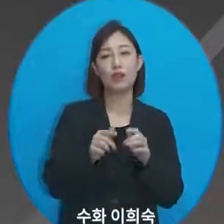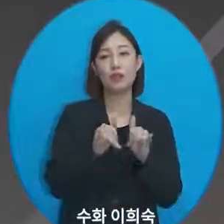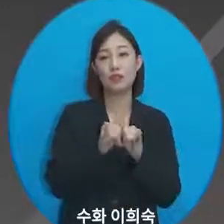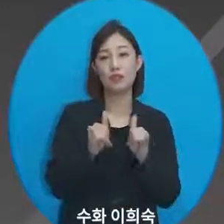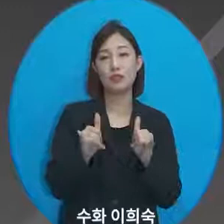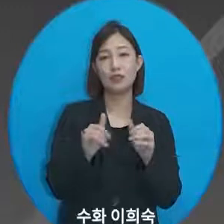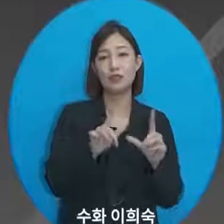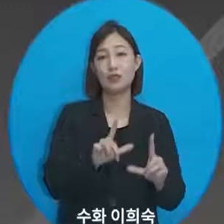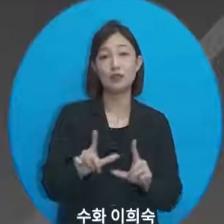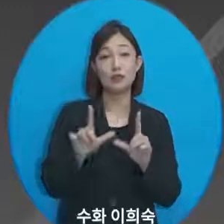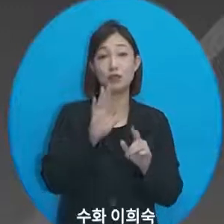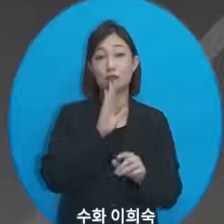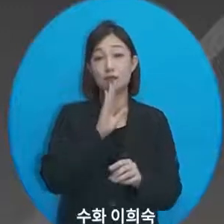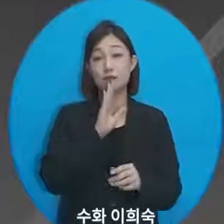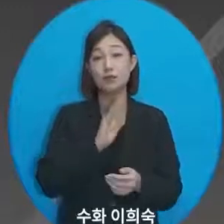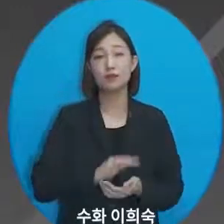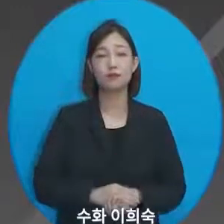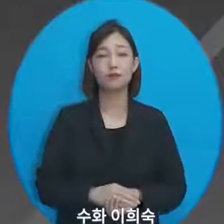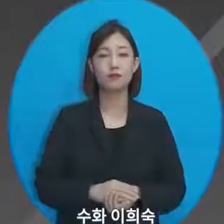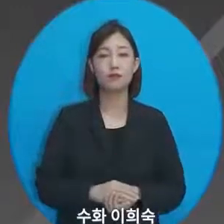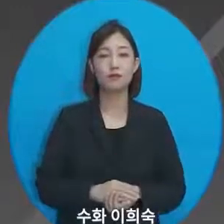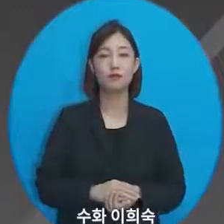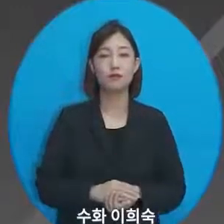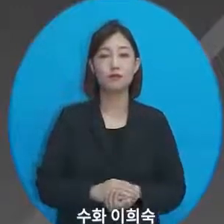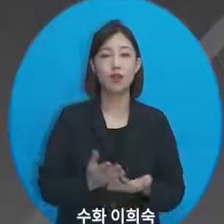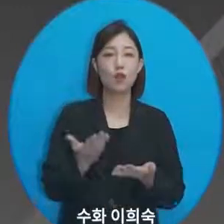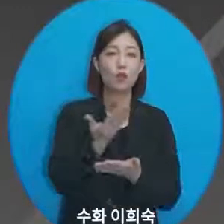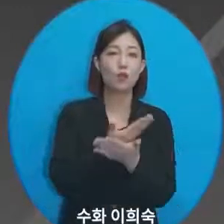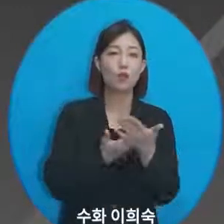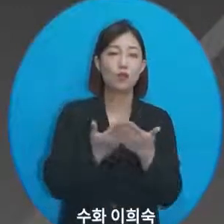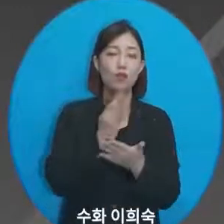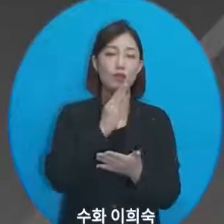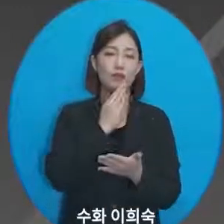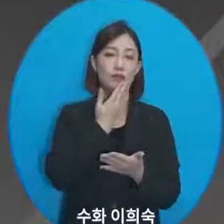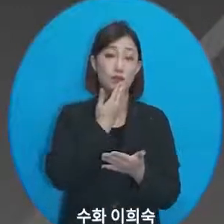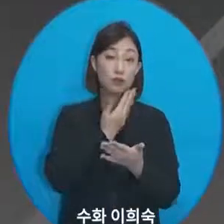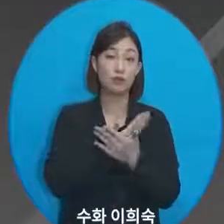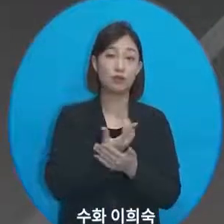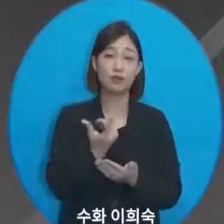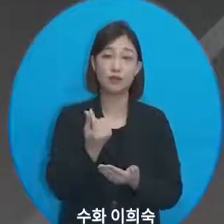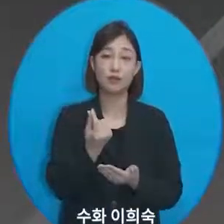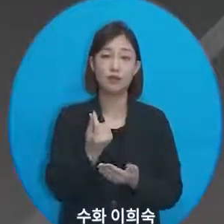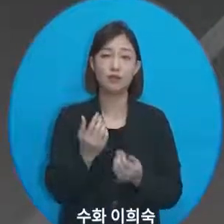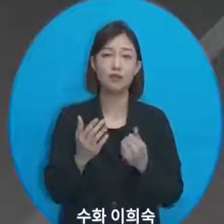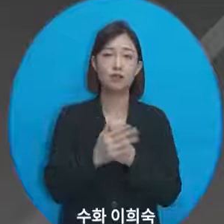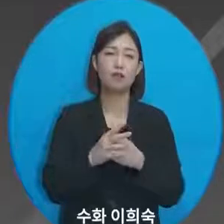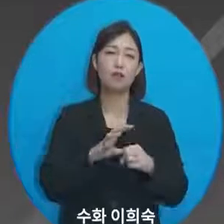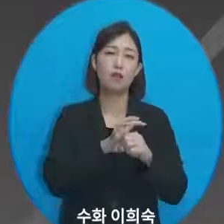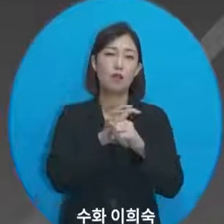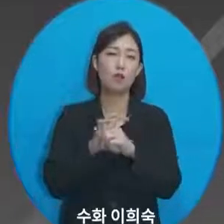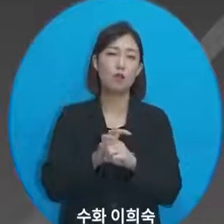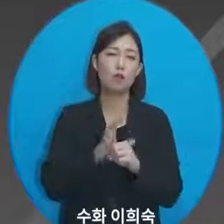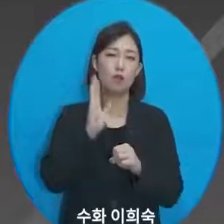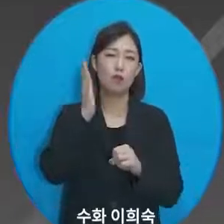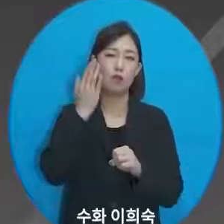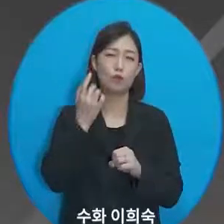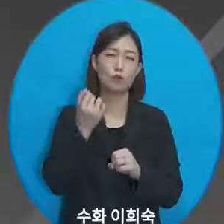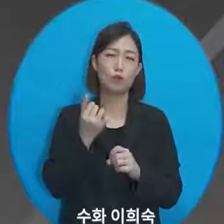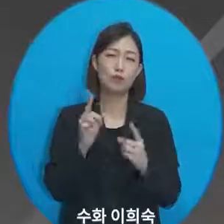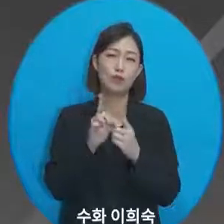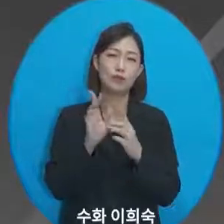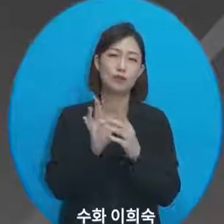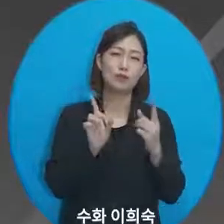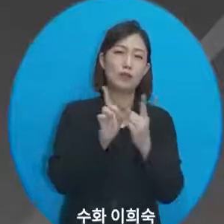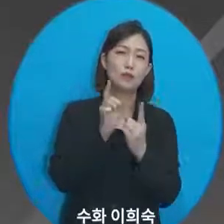이 사람이 함께 살아가는 교류의 문제, 이 부분에 굉장히 어려움들을 나타내고 있습니다.